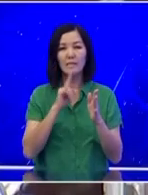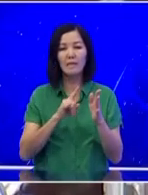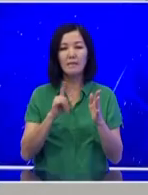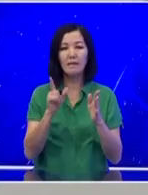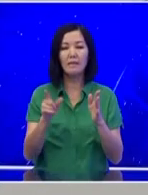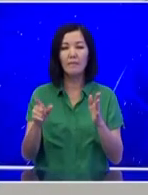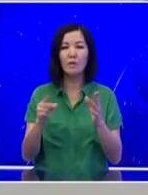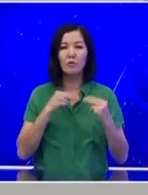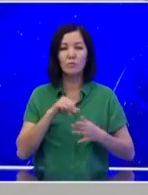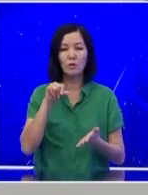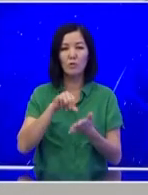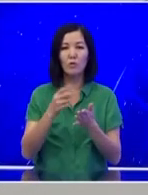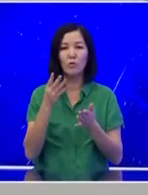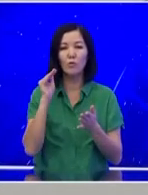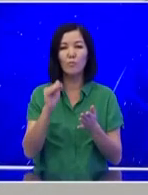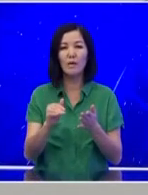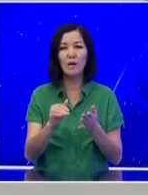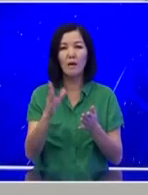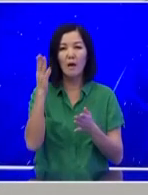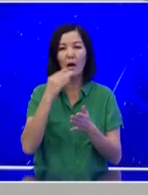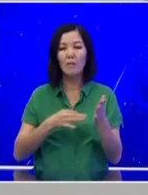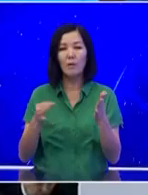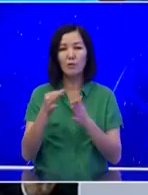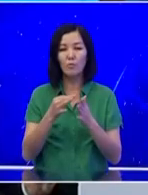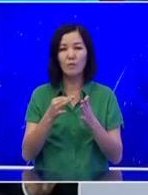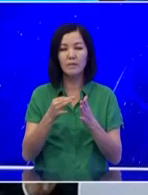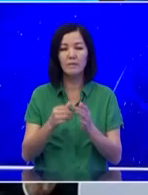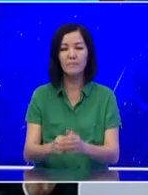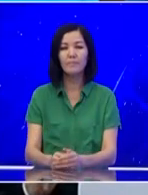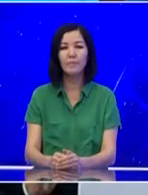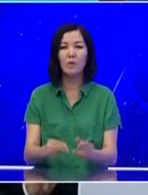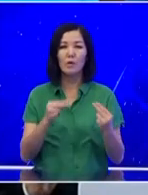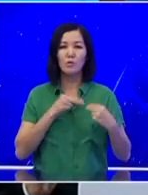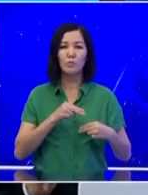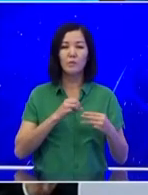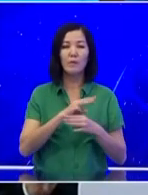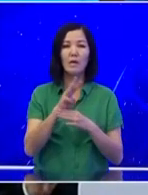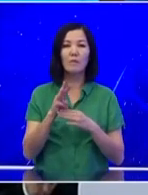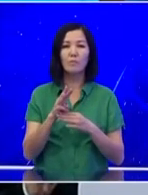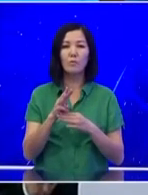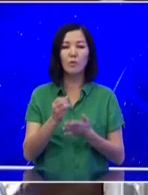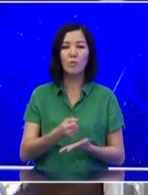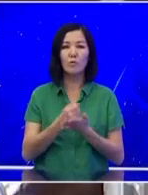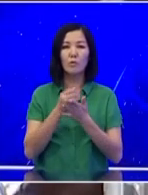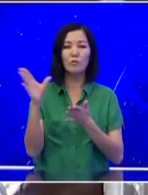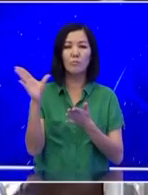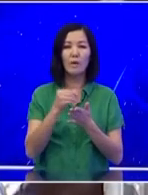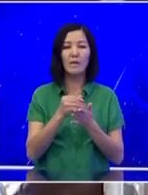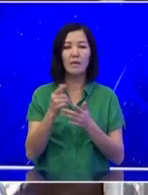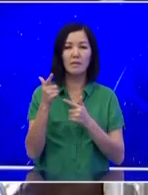орналасып үлгерген, 4 мыңнан астамы Алматы облысынан. Жұмыспен қамтуды қолдау үшін барлық құралдар